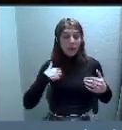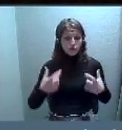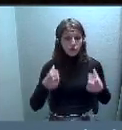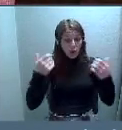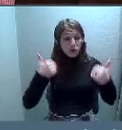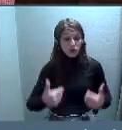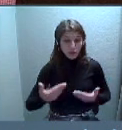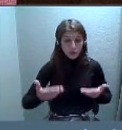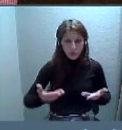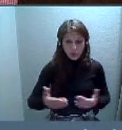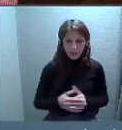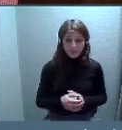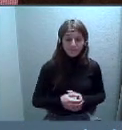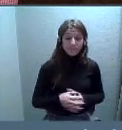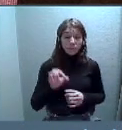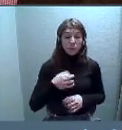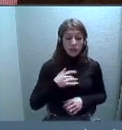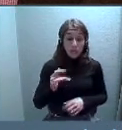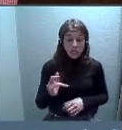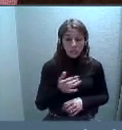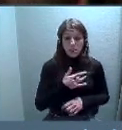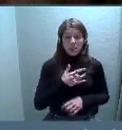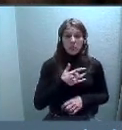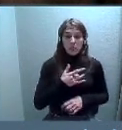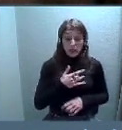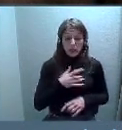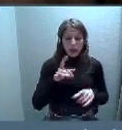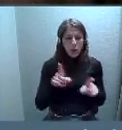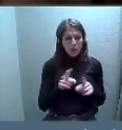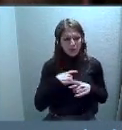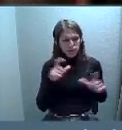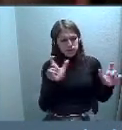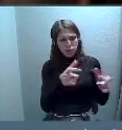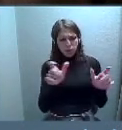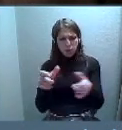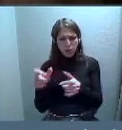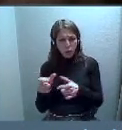fait toucher du doigt beaucoup de problématiques que vous